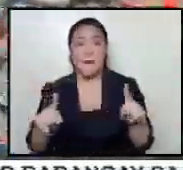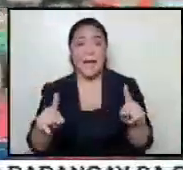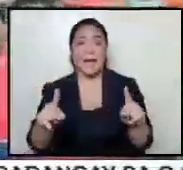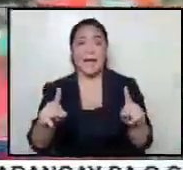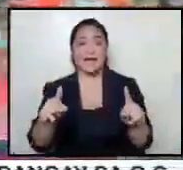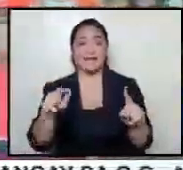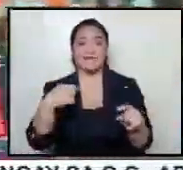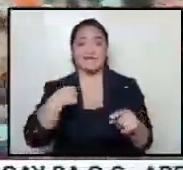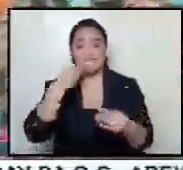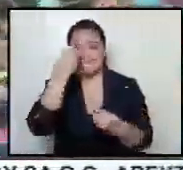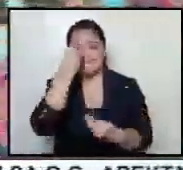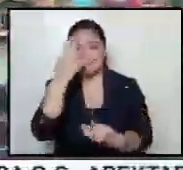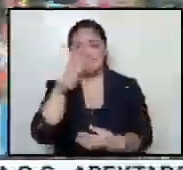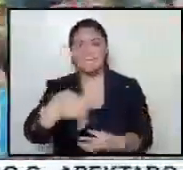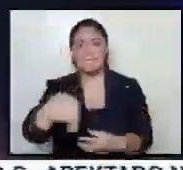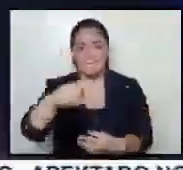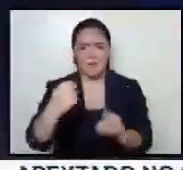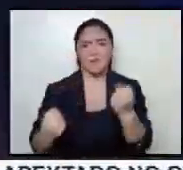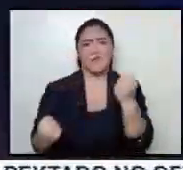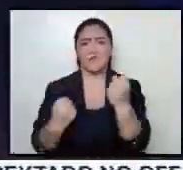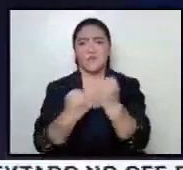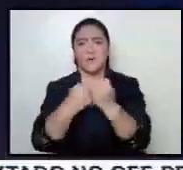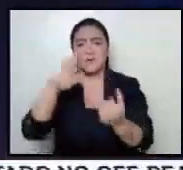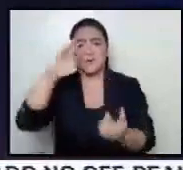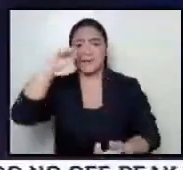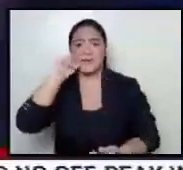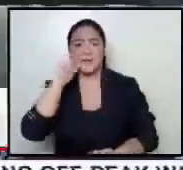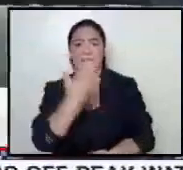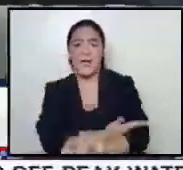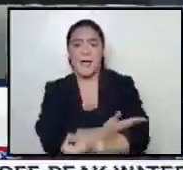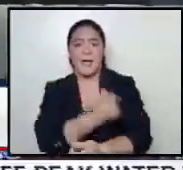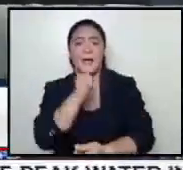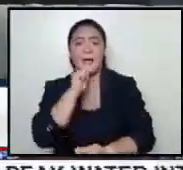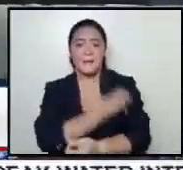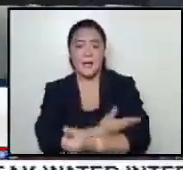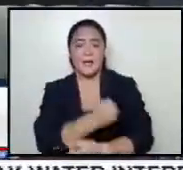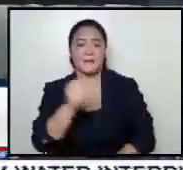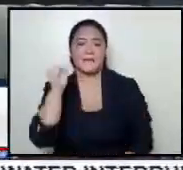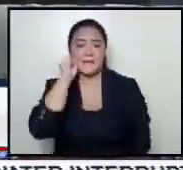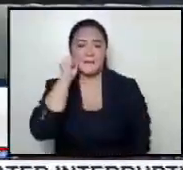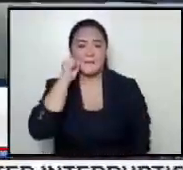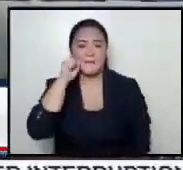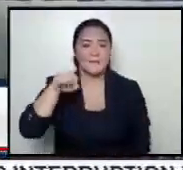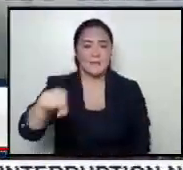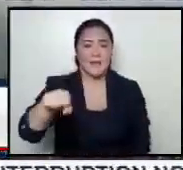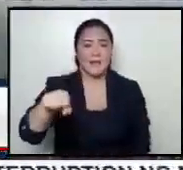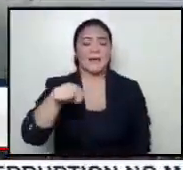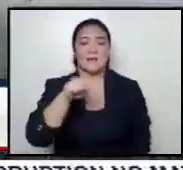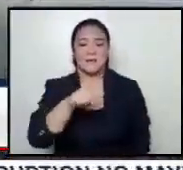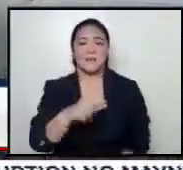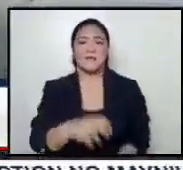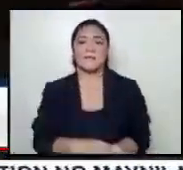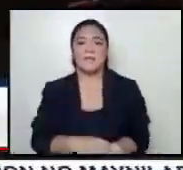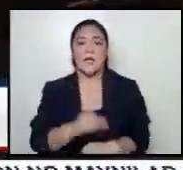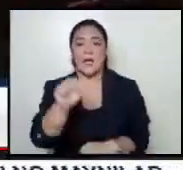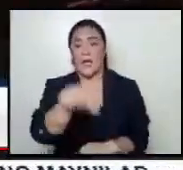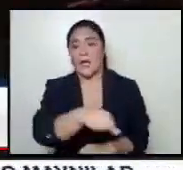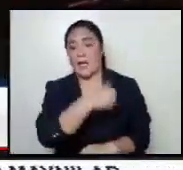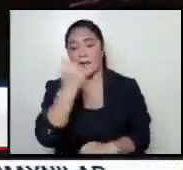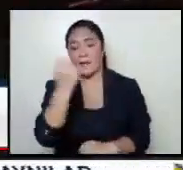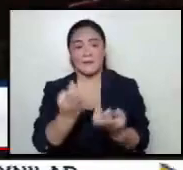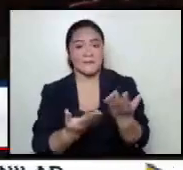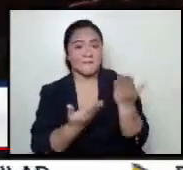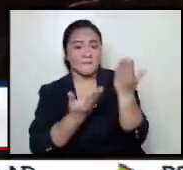botante na suportahan ang kanyang anak na si Mayor Sara. Bukod naman sa mga naturang endorsement, may isa pang mensahe